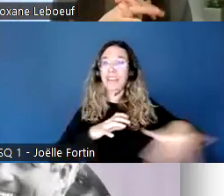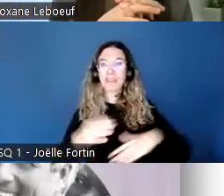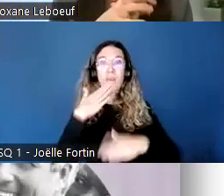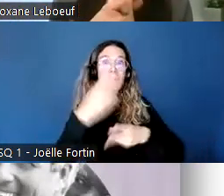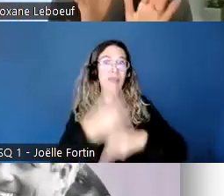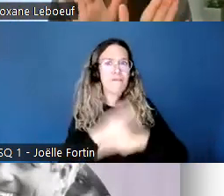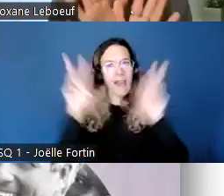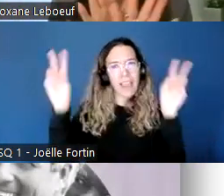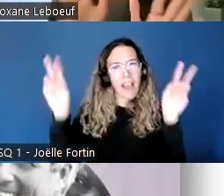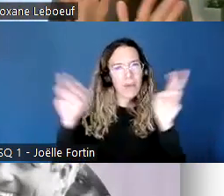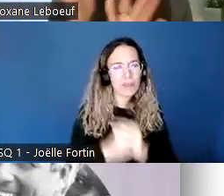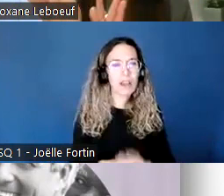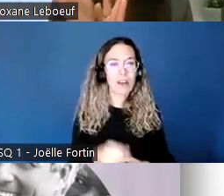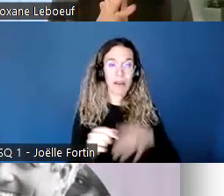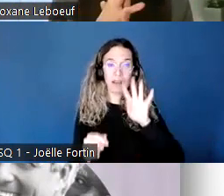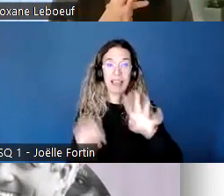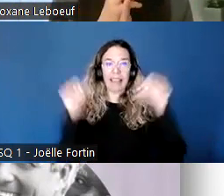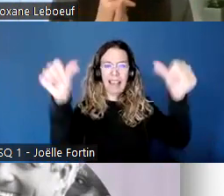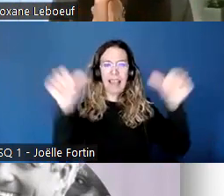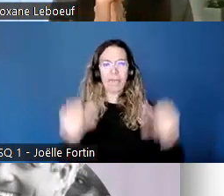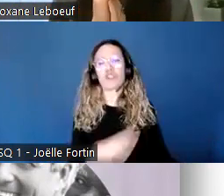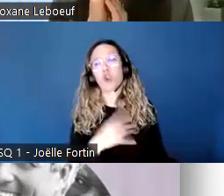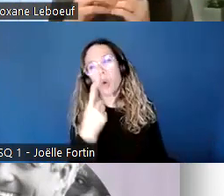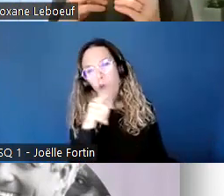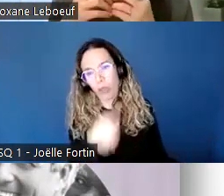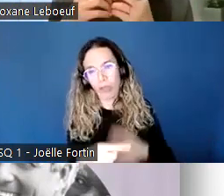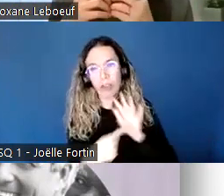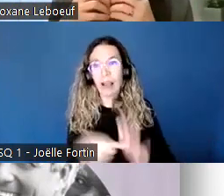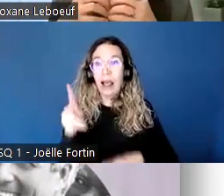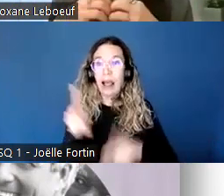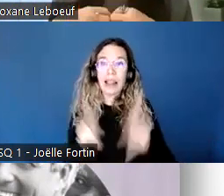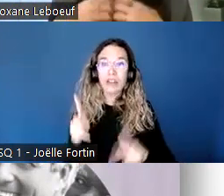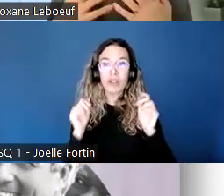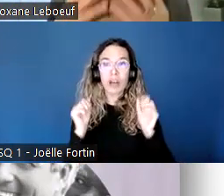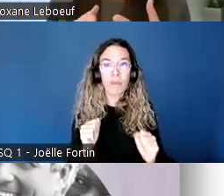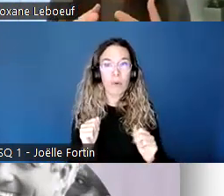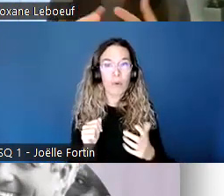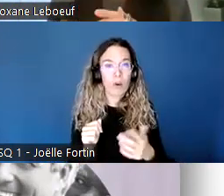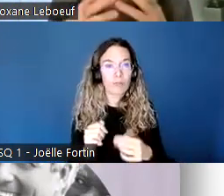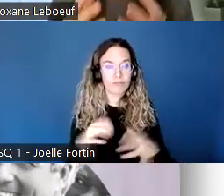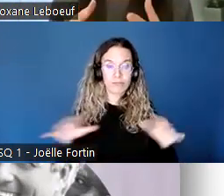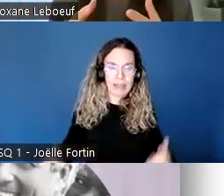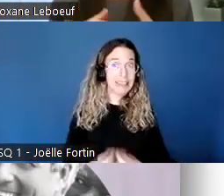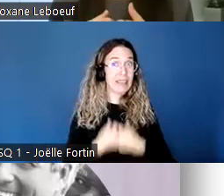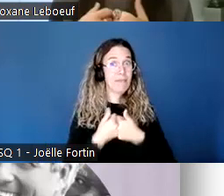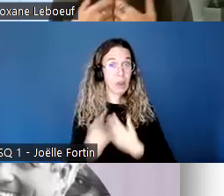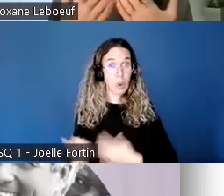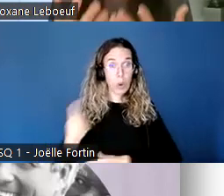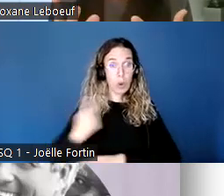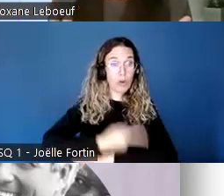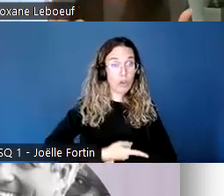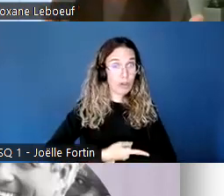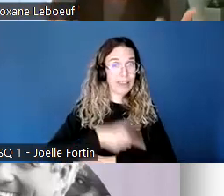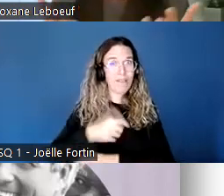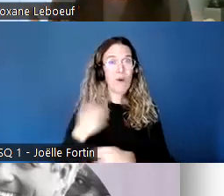bienveillance, où ça, c'est 4 affiches, je vous en présente une, où on invite les gens à relever le défi pendant une journée de faire